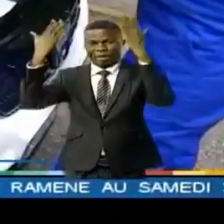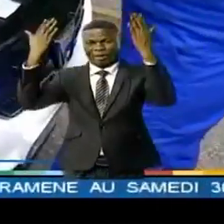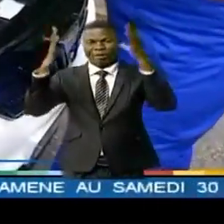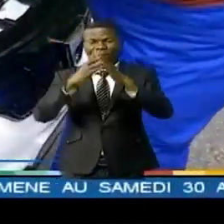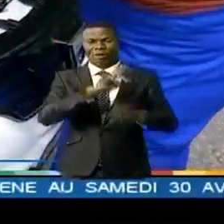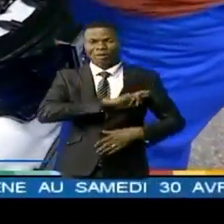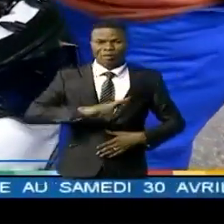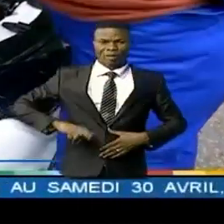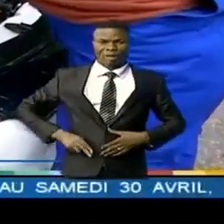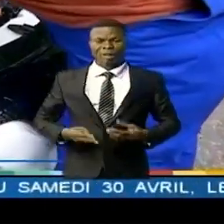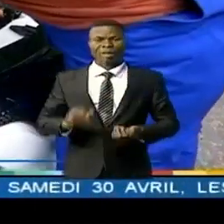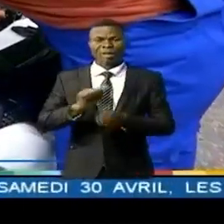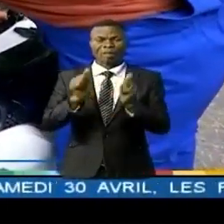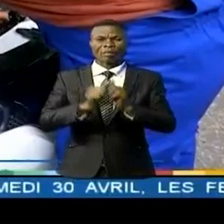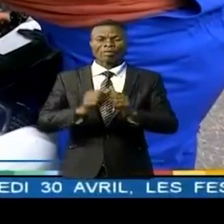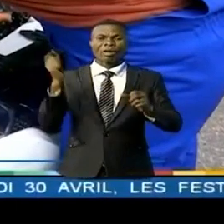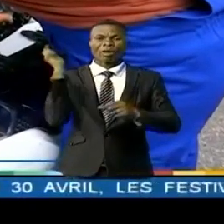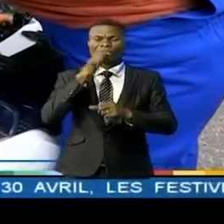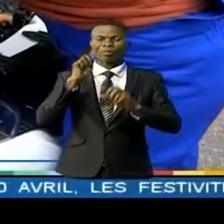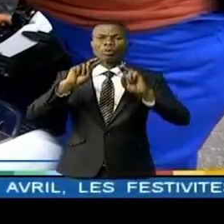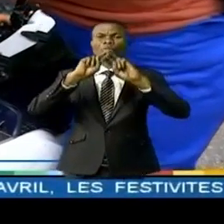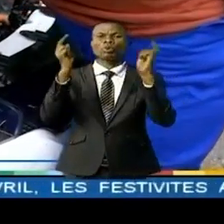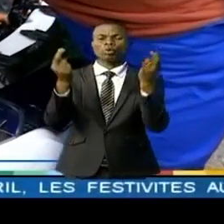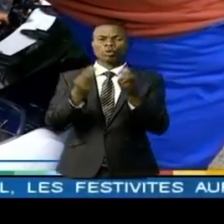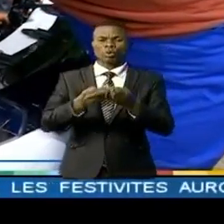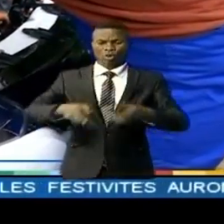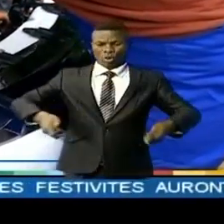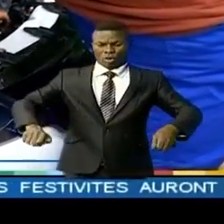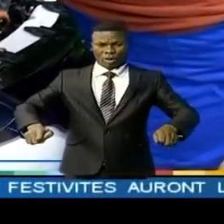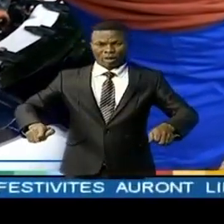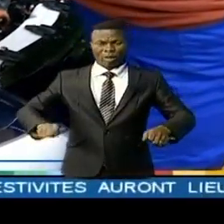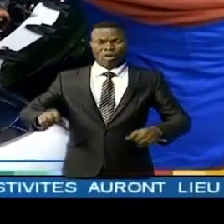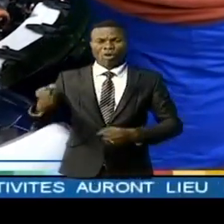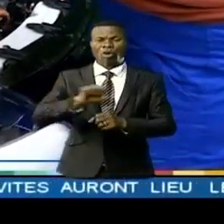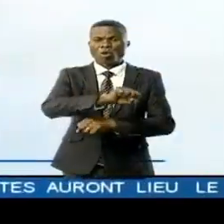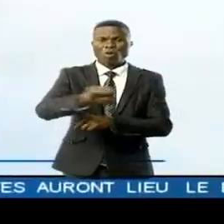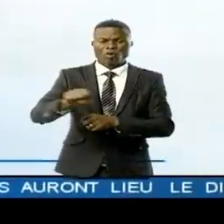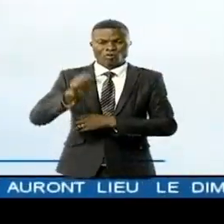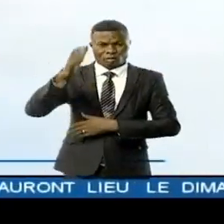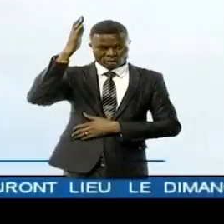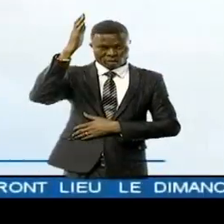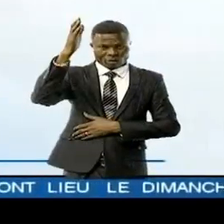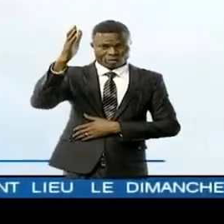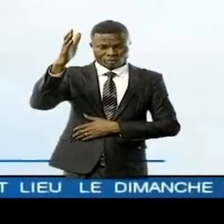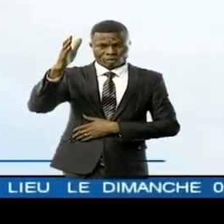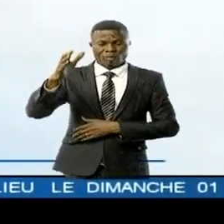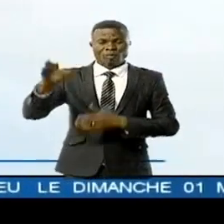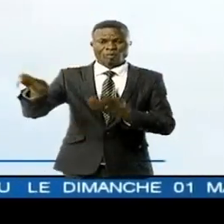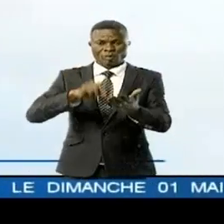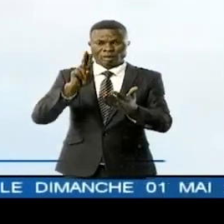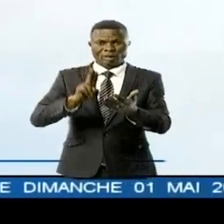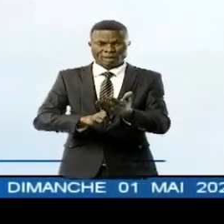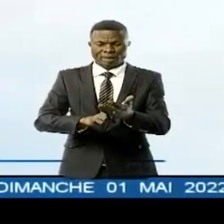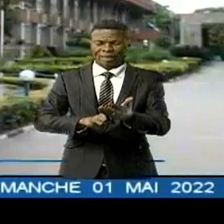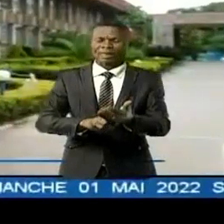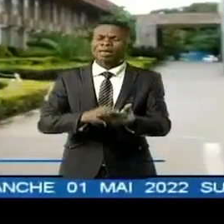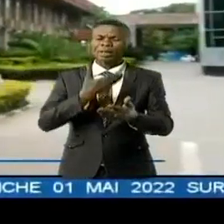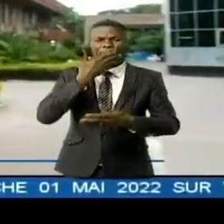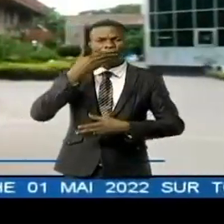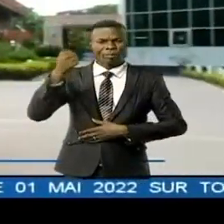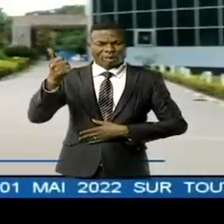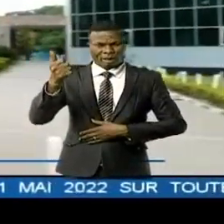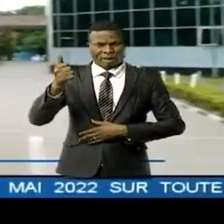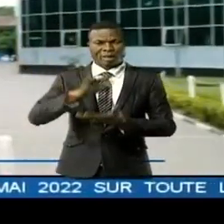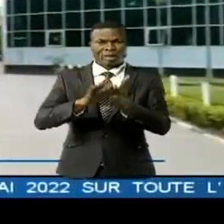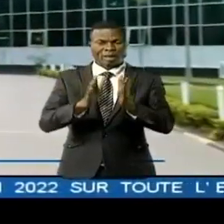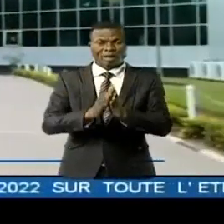la mise en œuvre d'usines qui fabriqueront les batteries pour les voitures du futur. Des accords dits historiques et qui seront formalisés